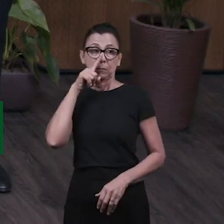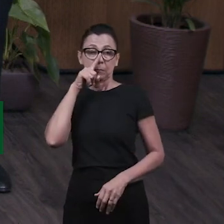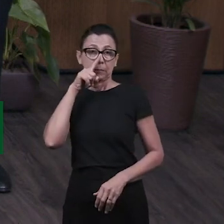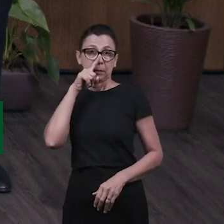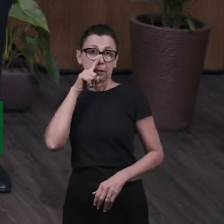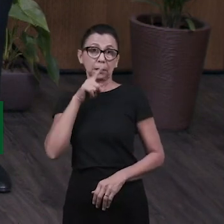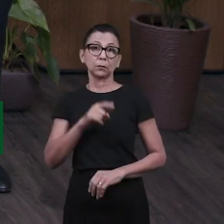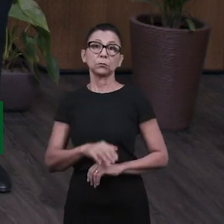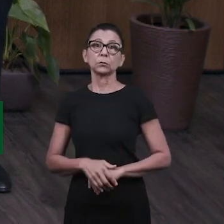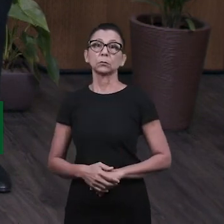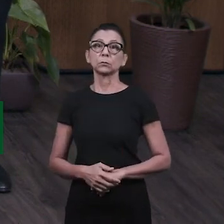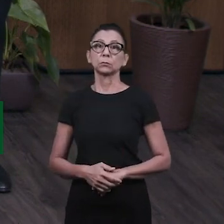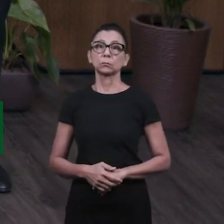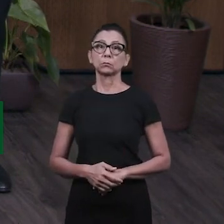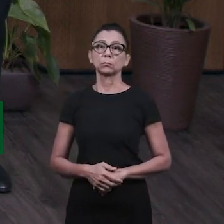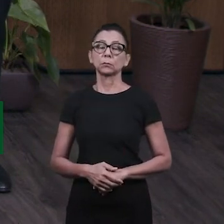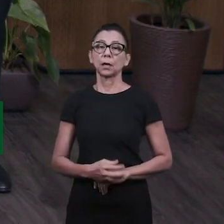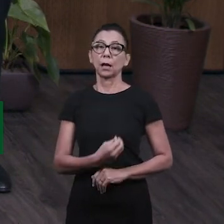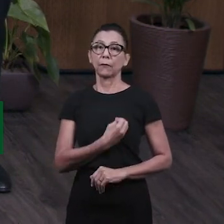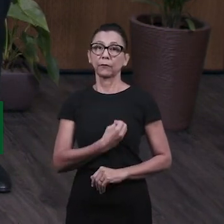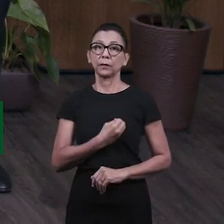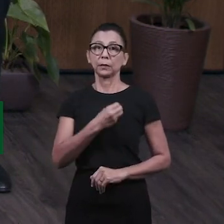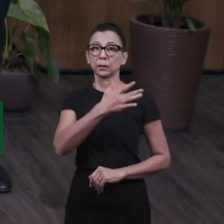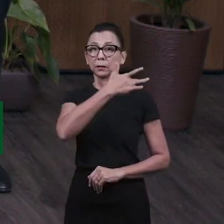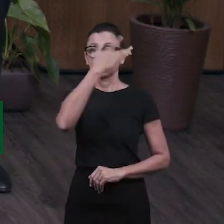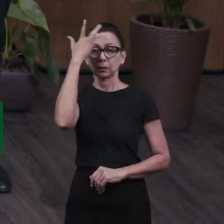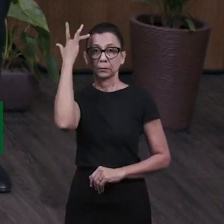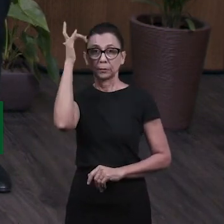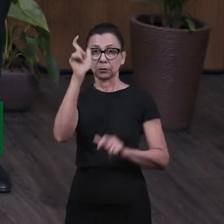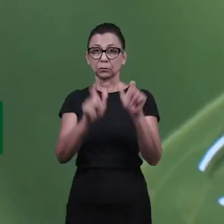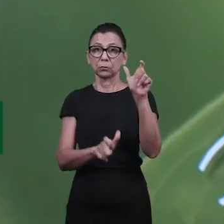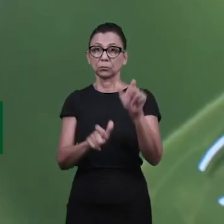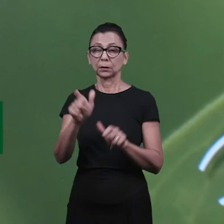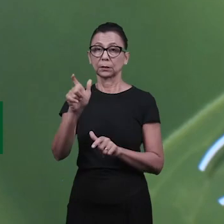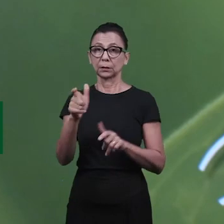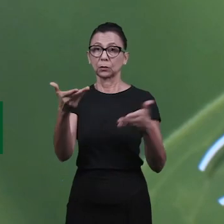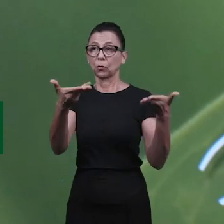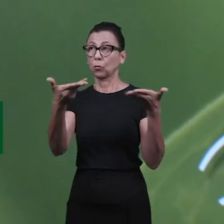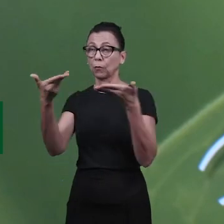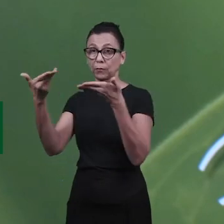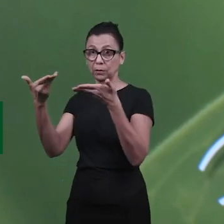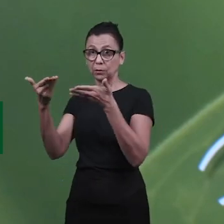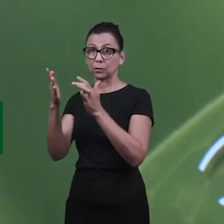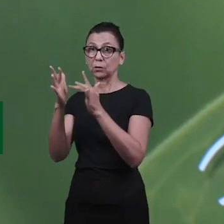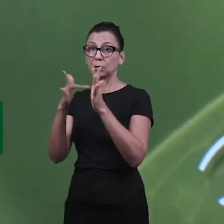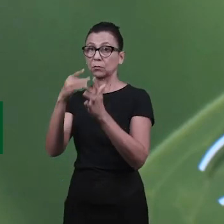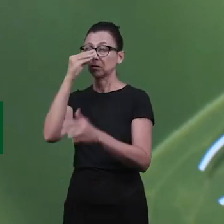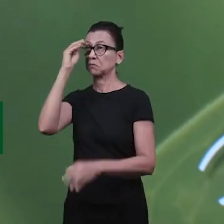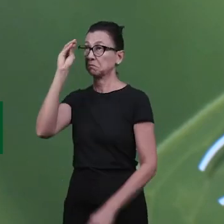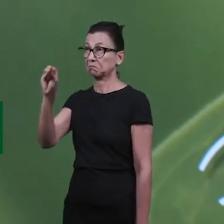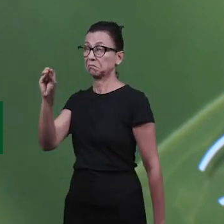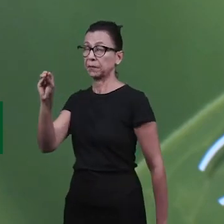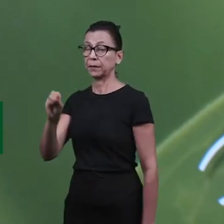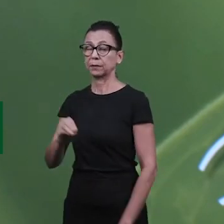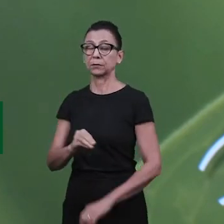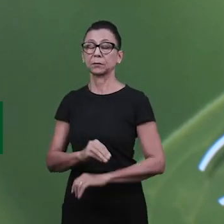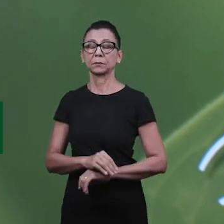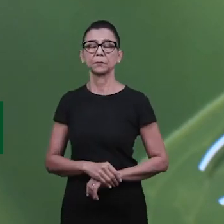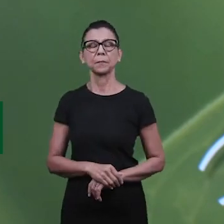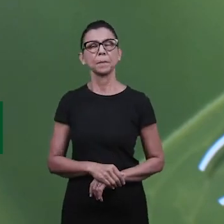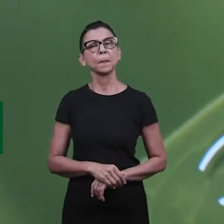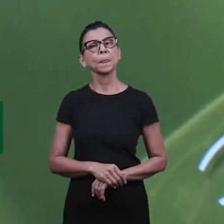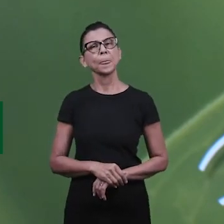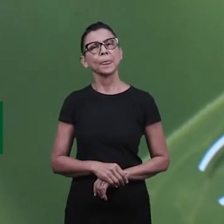dans la vie de ceux qui rejettent l'invitation du Seigneur Jésus. Nous aimerions beaucoup de recevoir votre